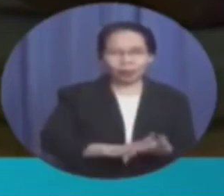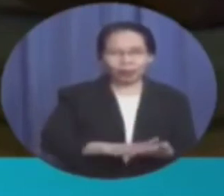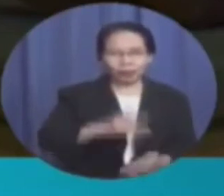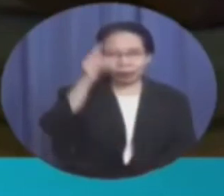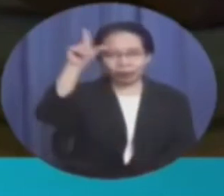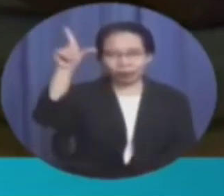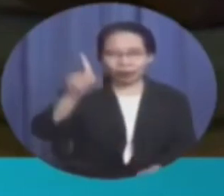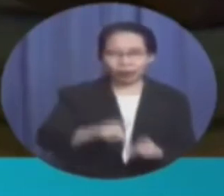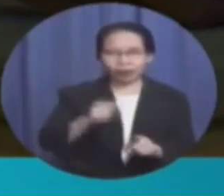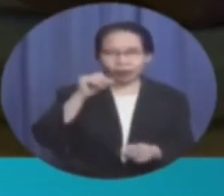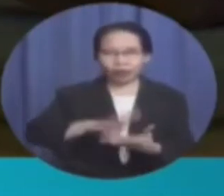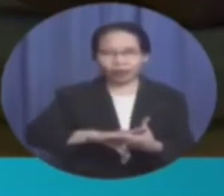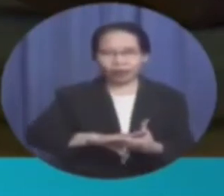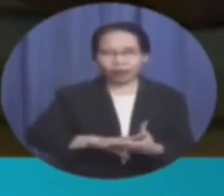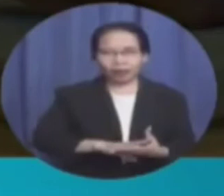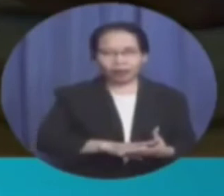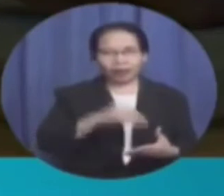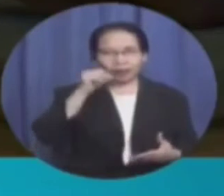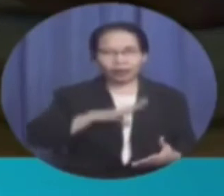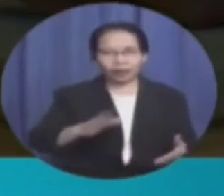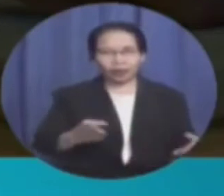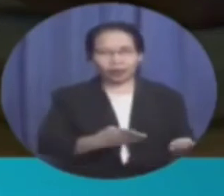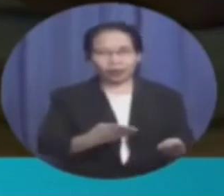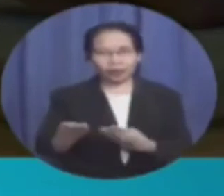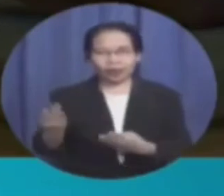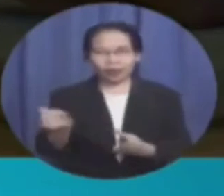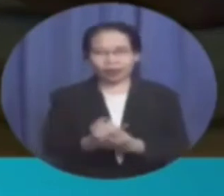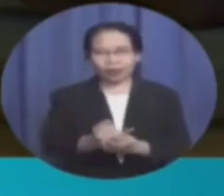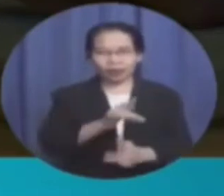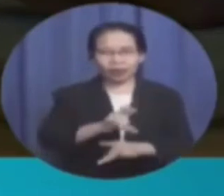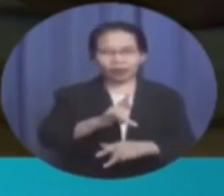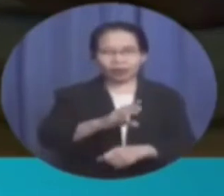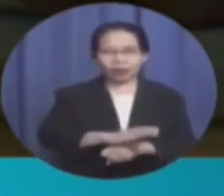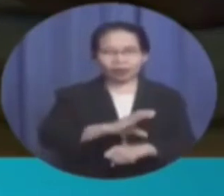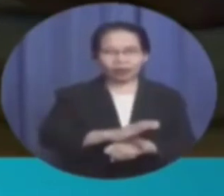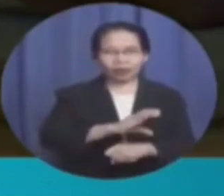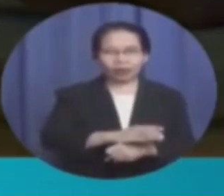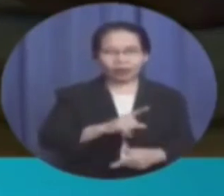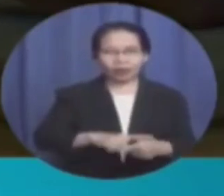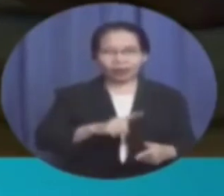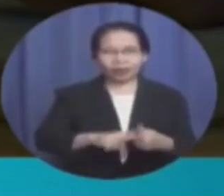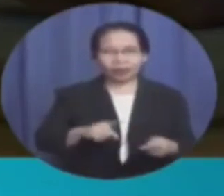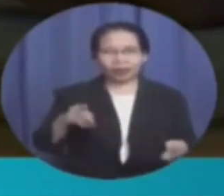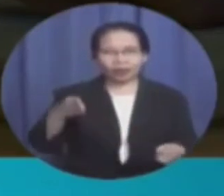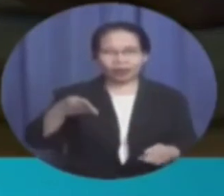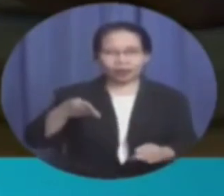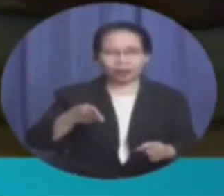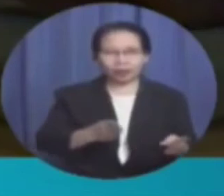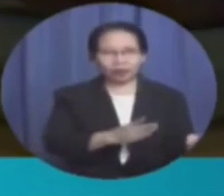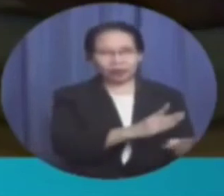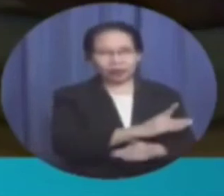ni Pablo, pati babae dinadamay niya. Pinag-usig niya ang iglesia, ipinapapasok niya